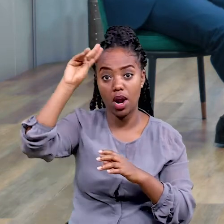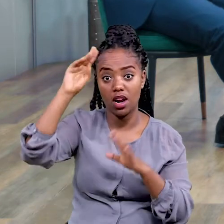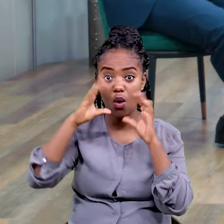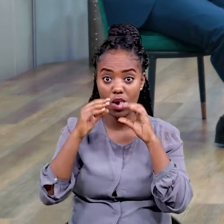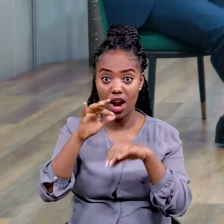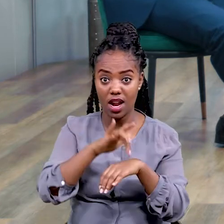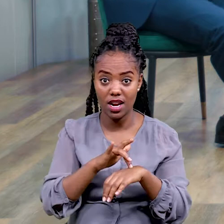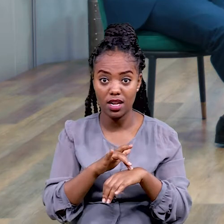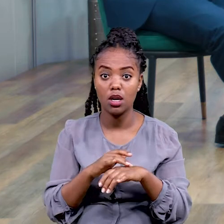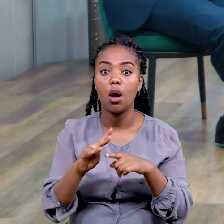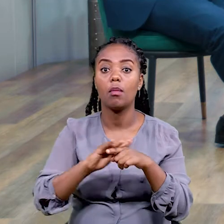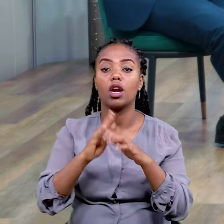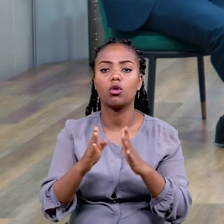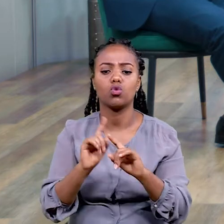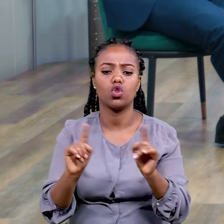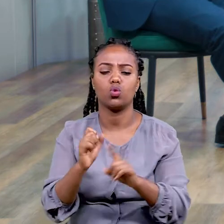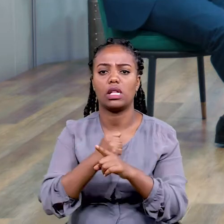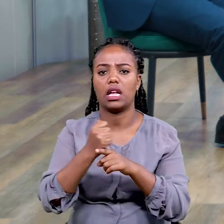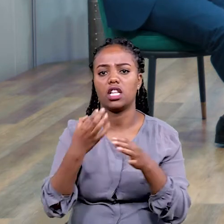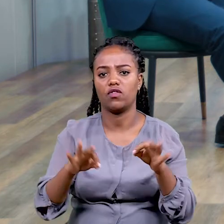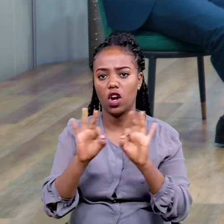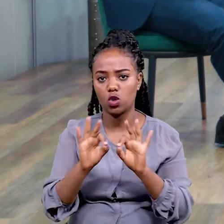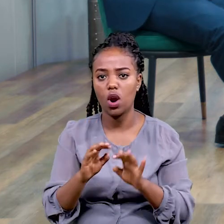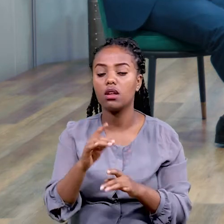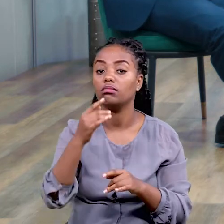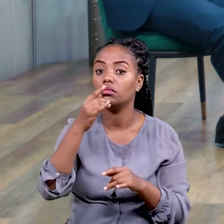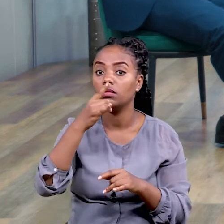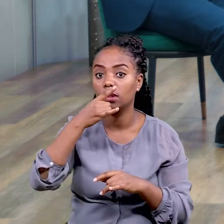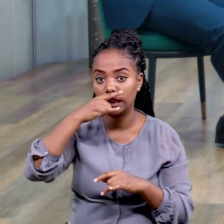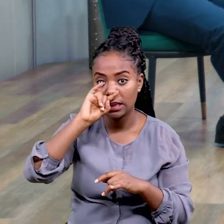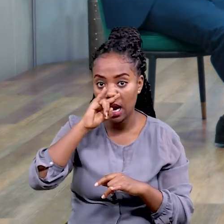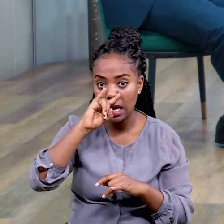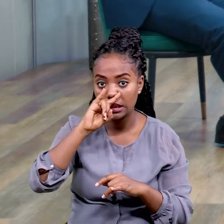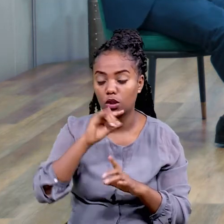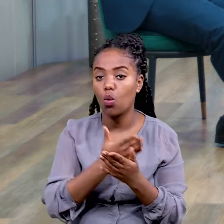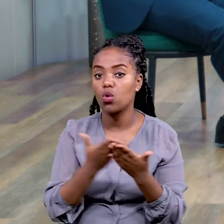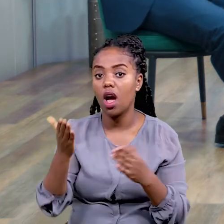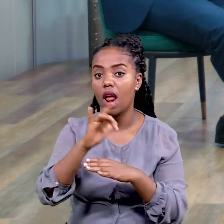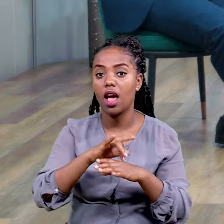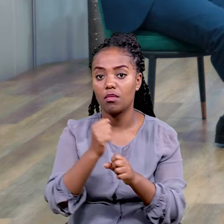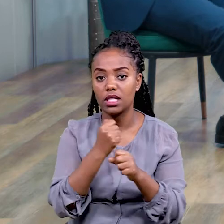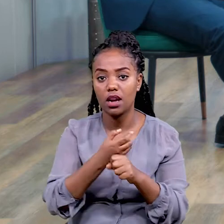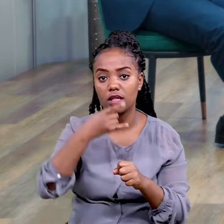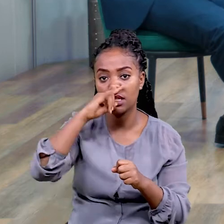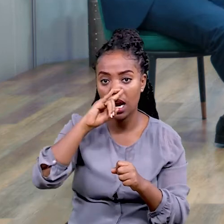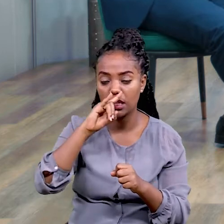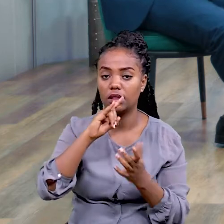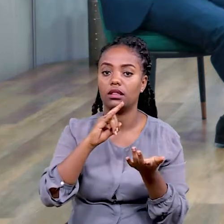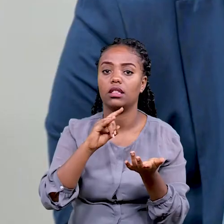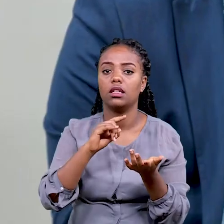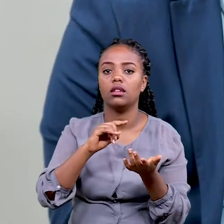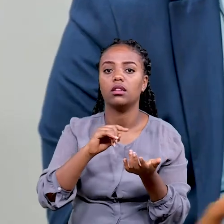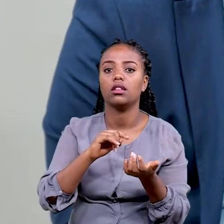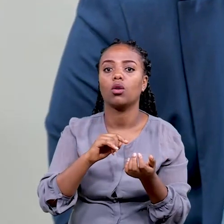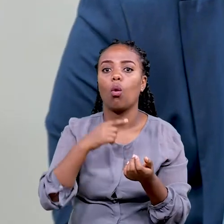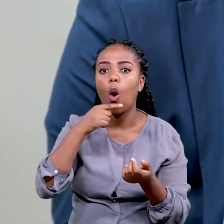ስናወራ ባለሙያዎቹ የተለየ ስልጠና ያስፈልጋቸዋል። ጻናትን ህጻናት ጉዳይ ላይ ለመስራት ጻናት ሳይኮሎጂ ስነ